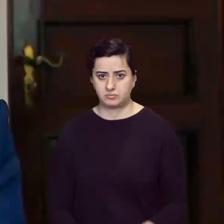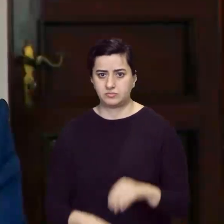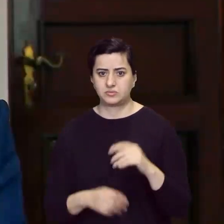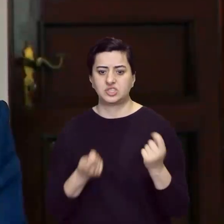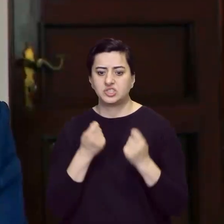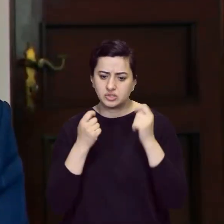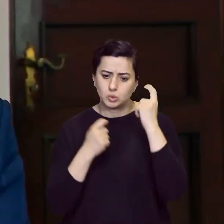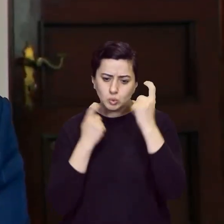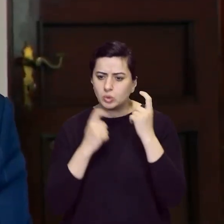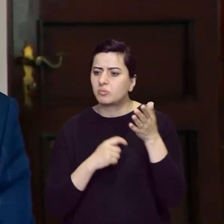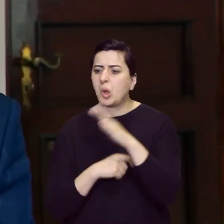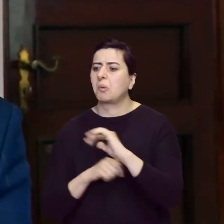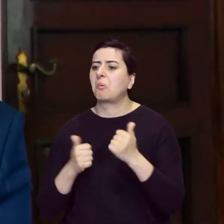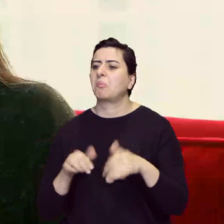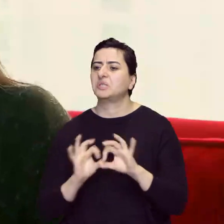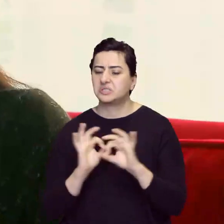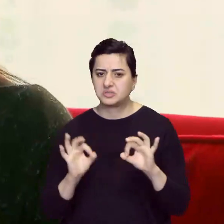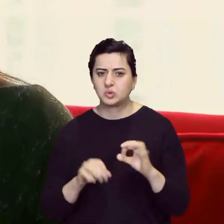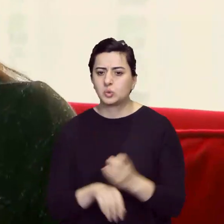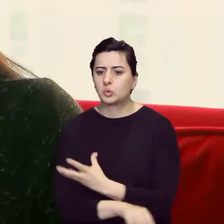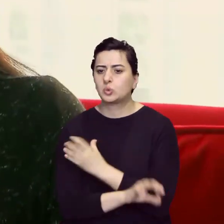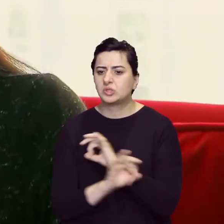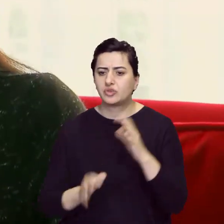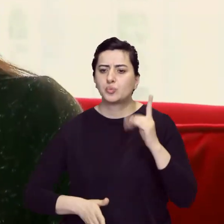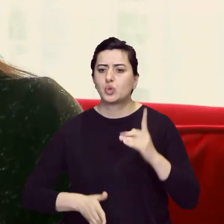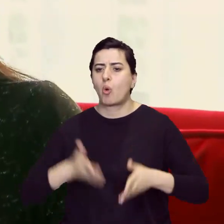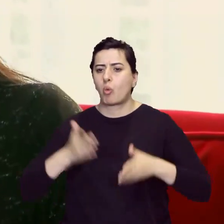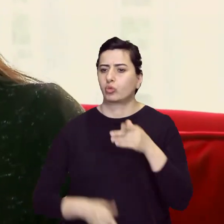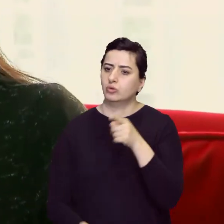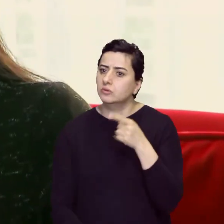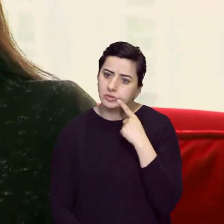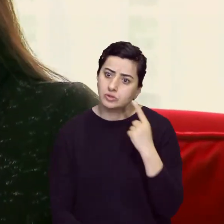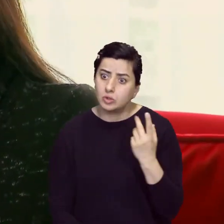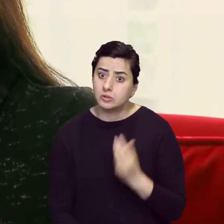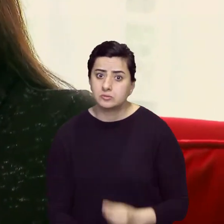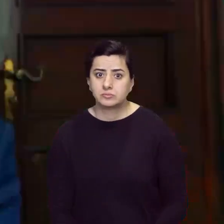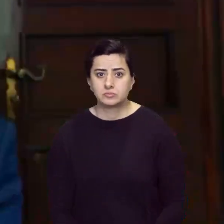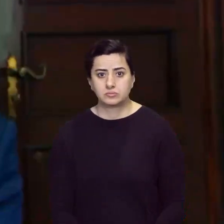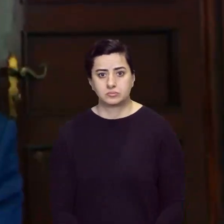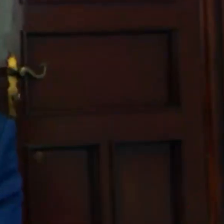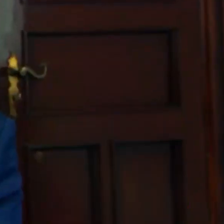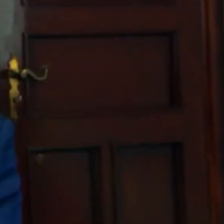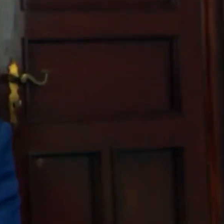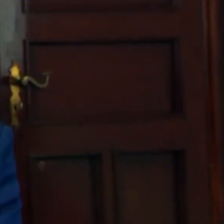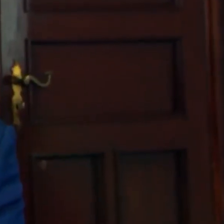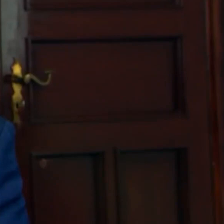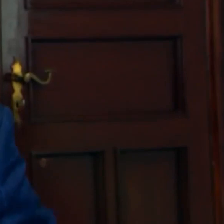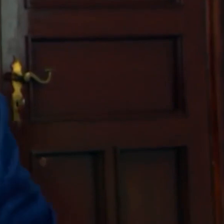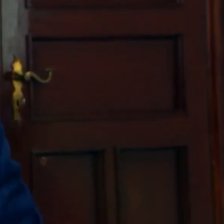Hayatta işinden başka hiçbir şeyi önemsemeyen, duygusuz bir robot olduğunu, ha? Ne dersin?